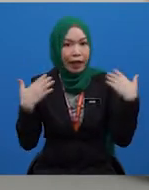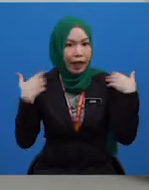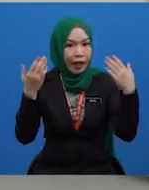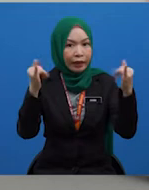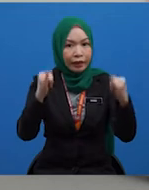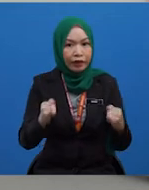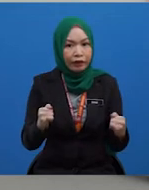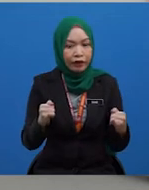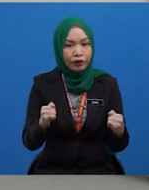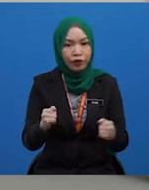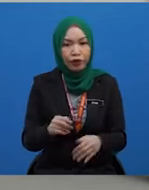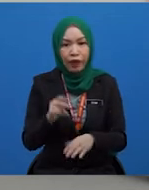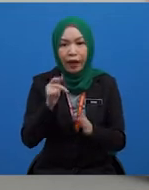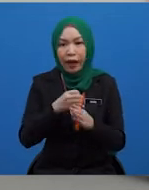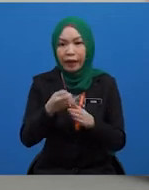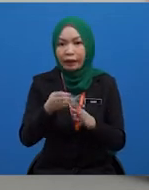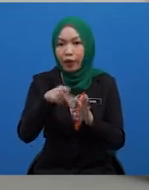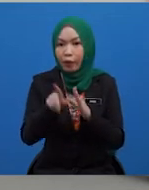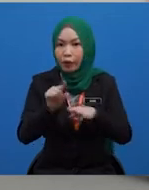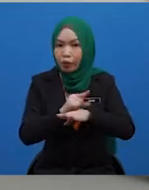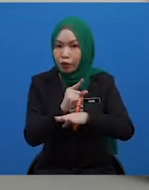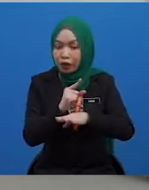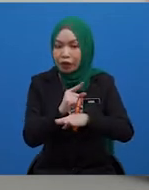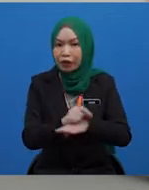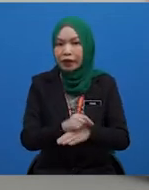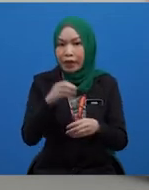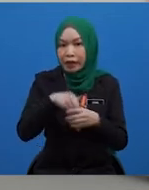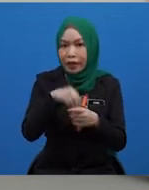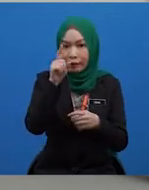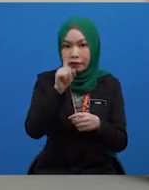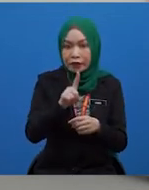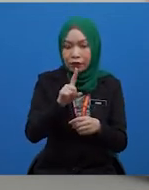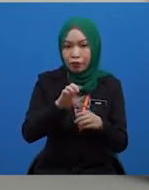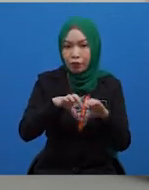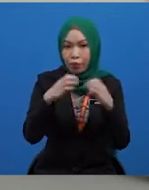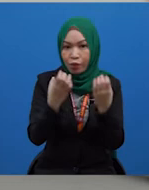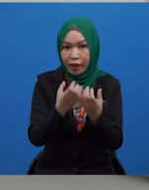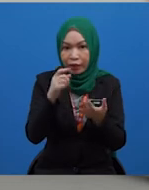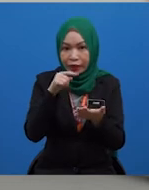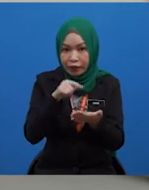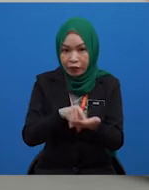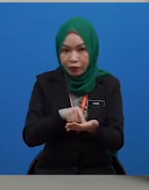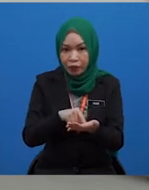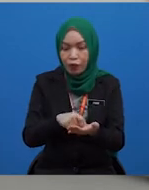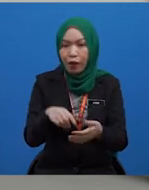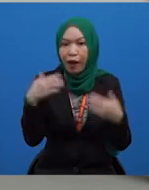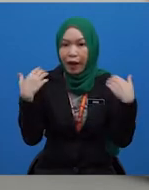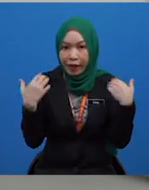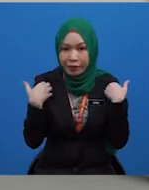dimaksudkan adalah pengguna itu sendiri dalam setiap kumpulan itu mempunyai keperluan yang